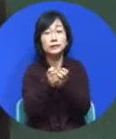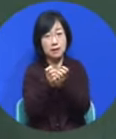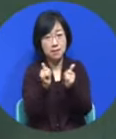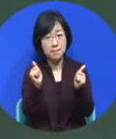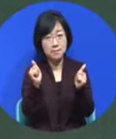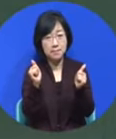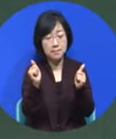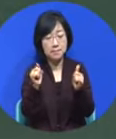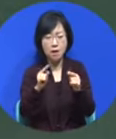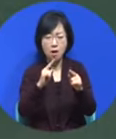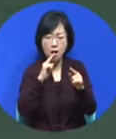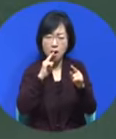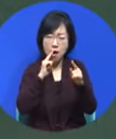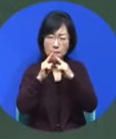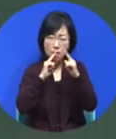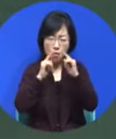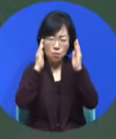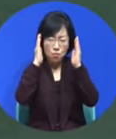큰문